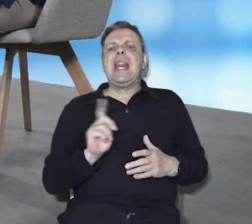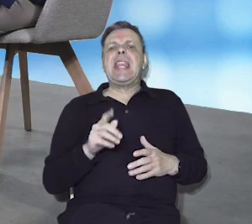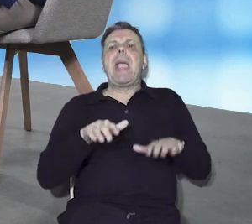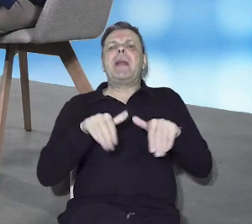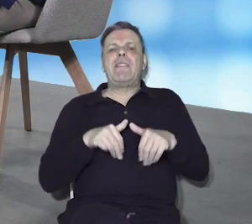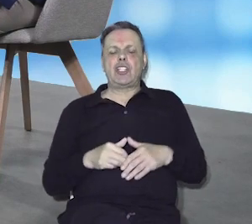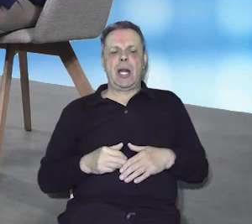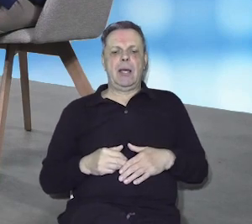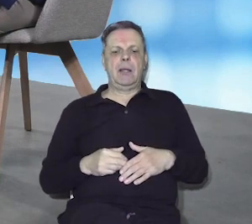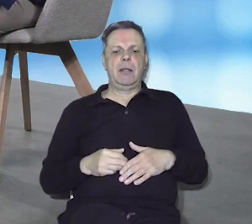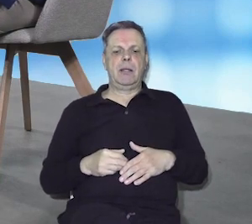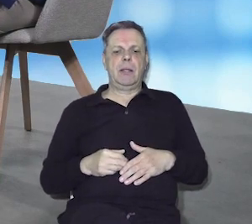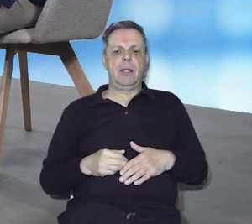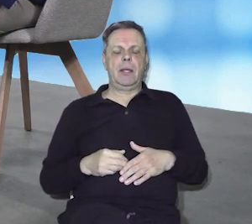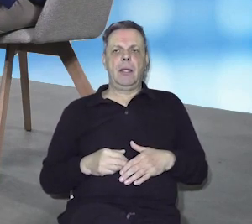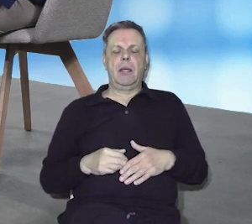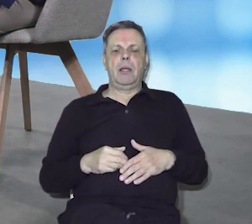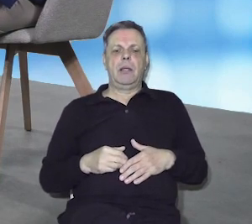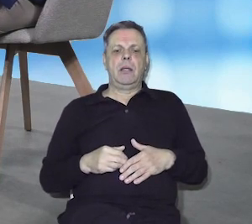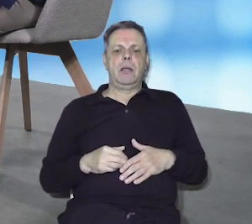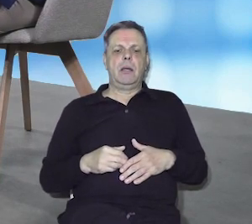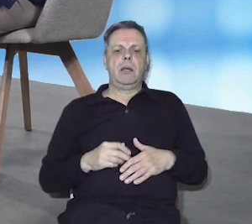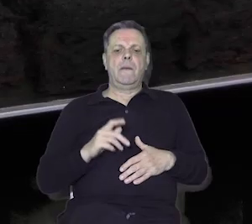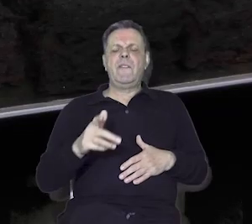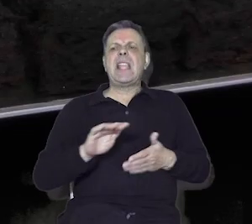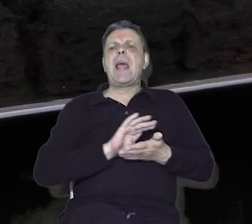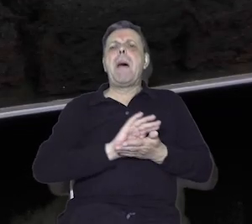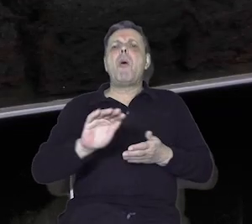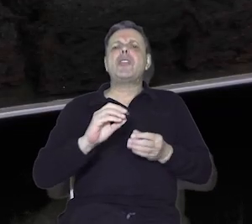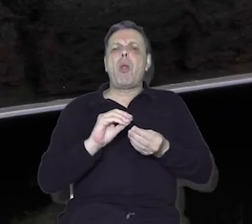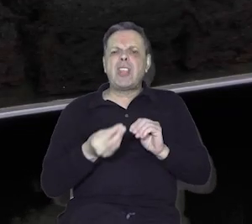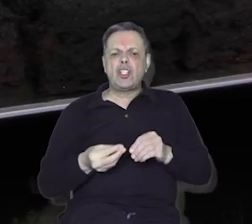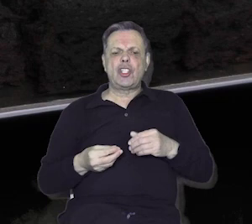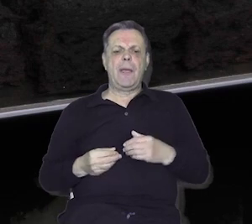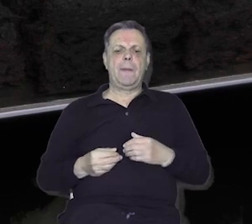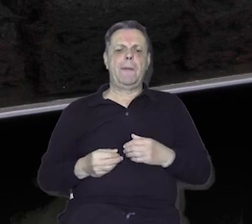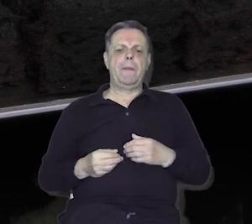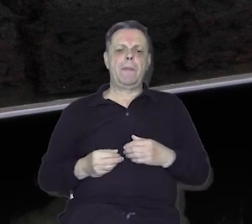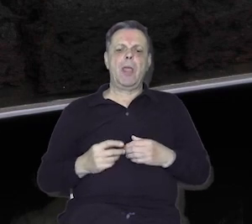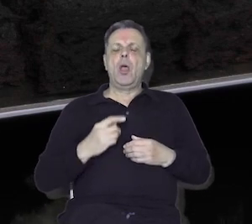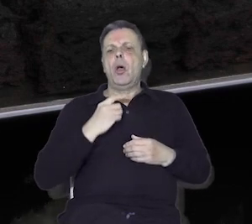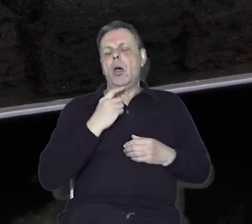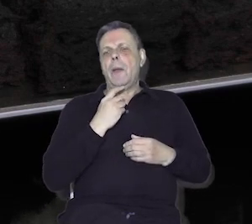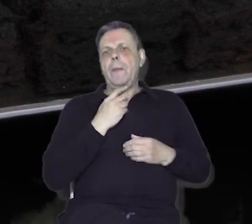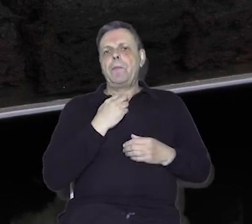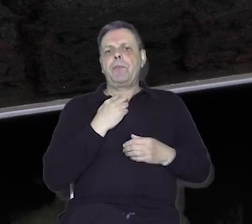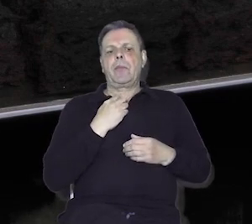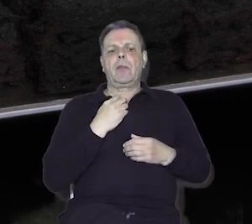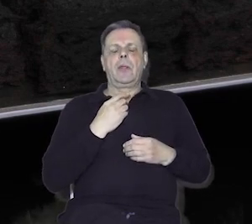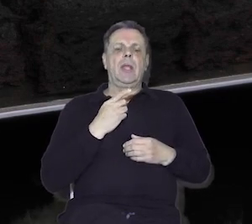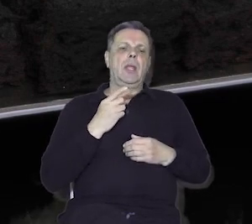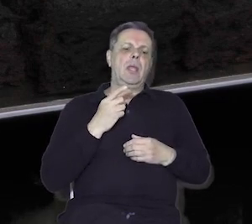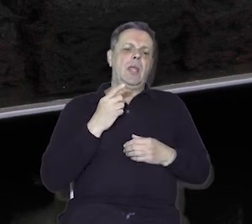prihvaćena. Znači, idete na posebno tržište, govorimo na čelu, okrenu se